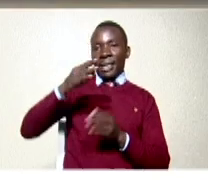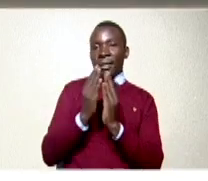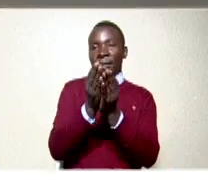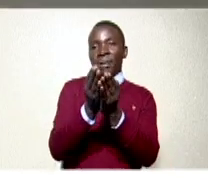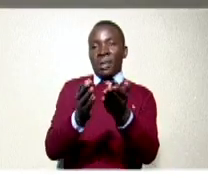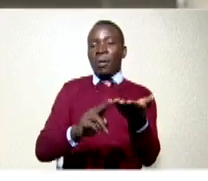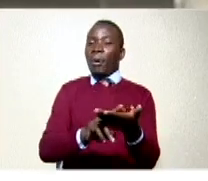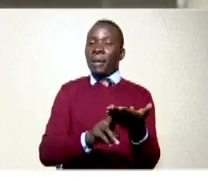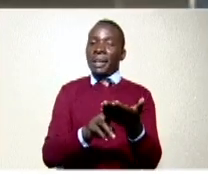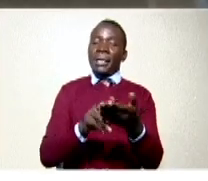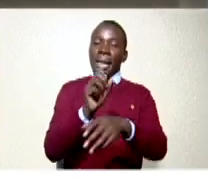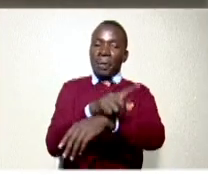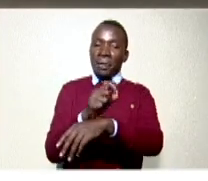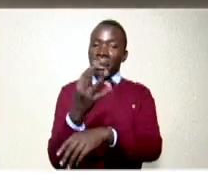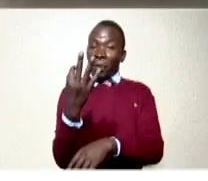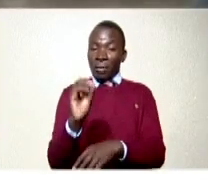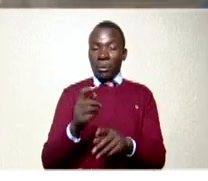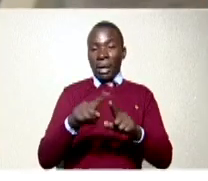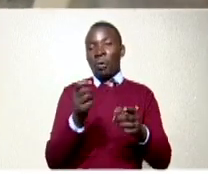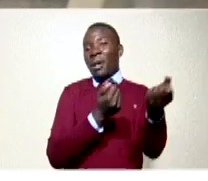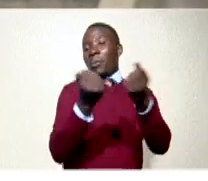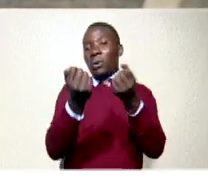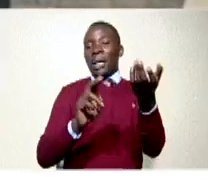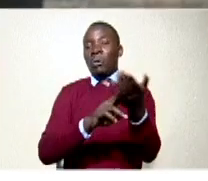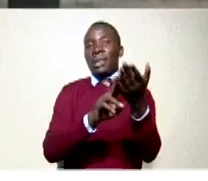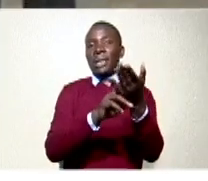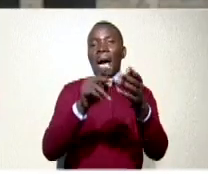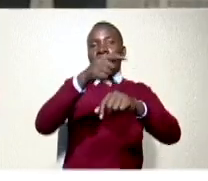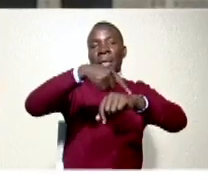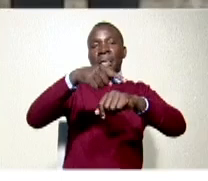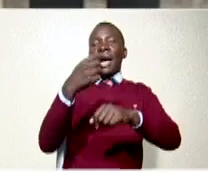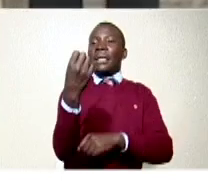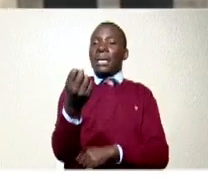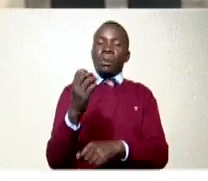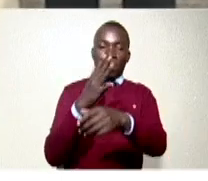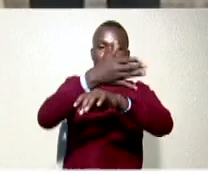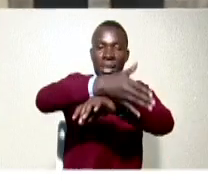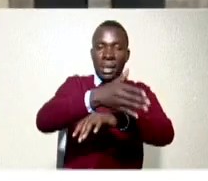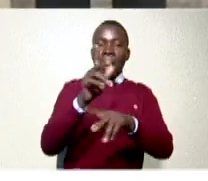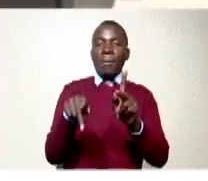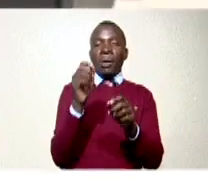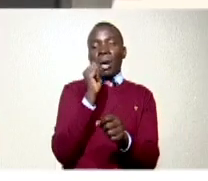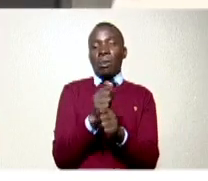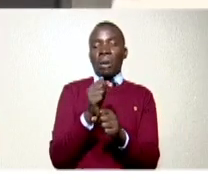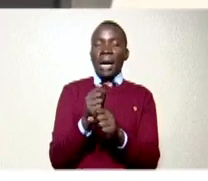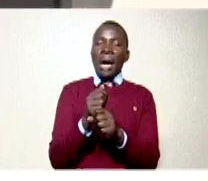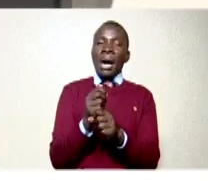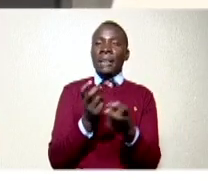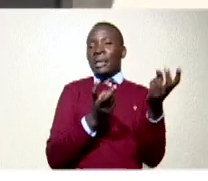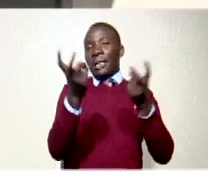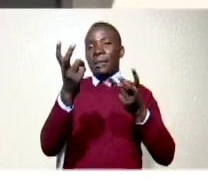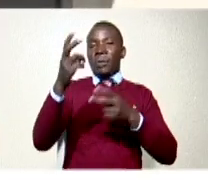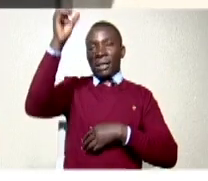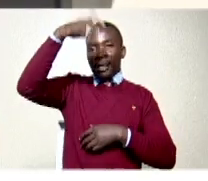iminota itarenze 30 mu gihe imodoka ihakoresha igihe kitari munsi y'amasaha 5. Abakora ingendo Kigali Kamembe